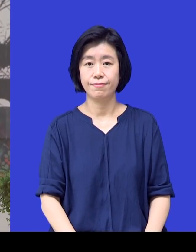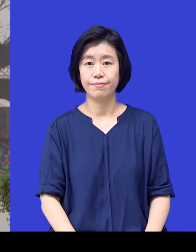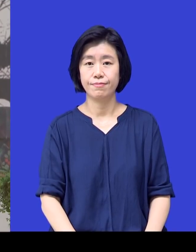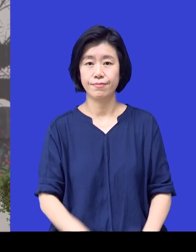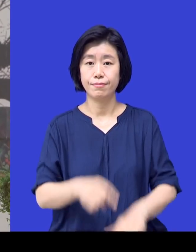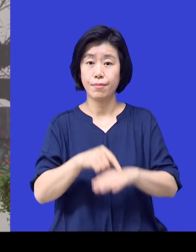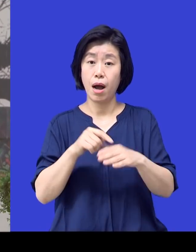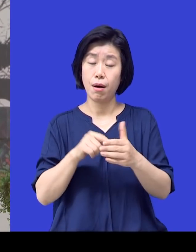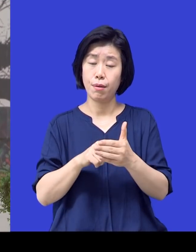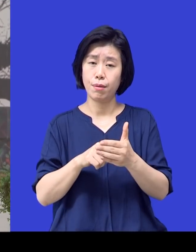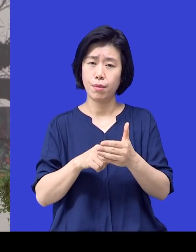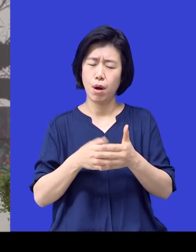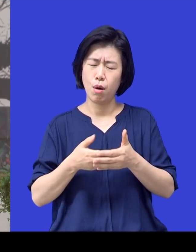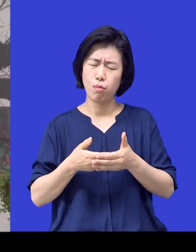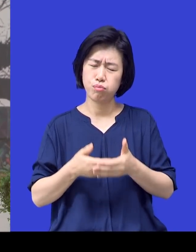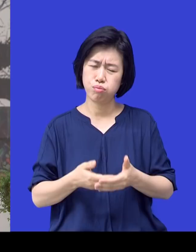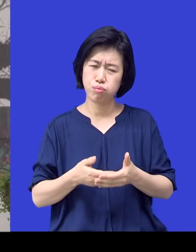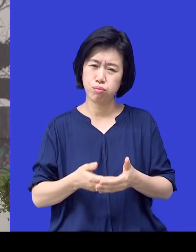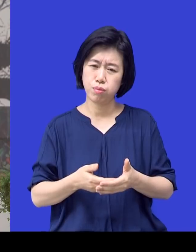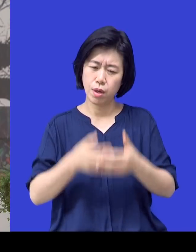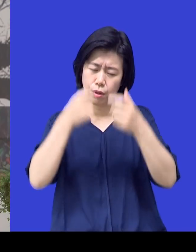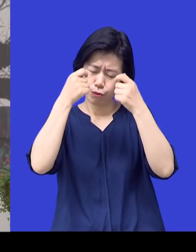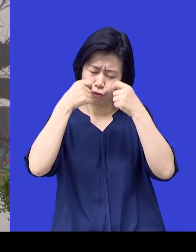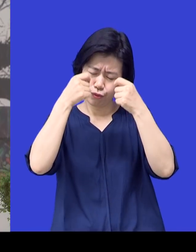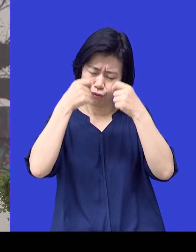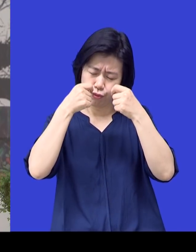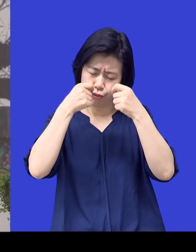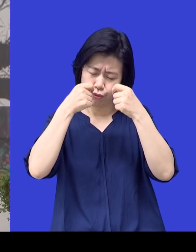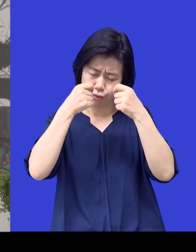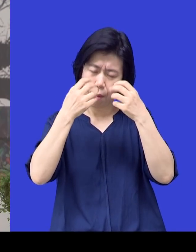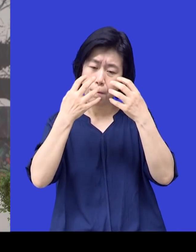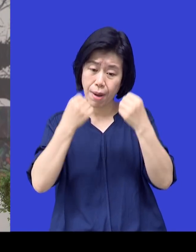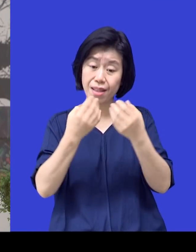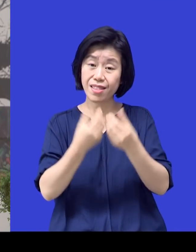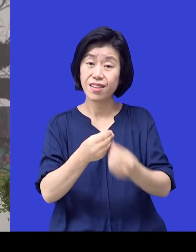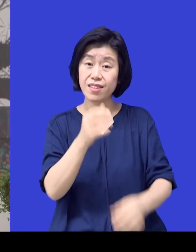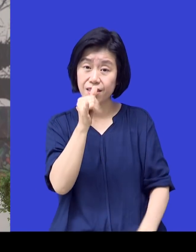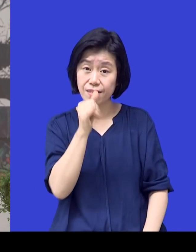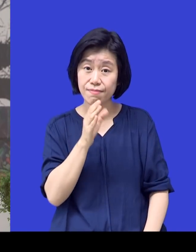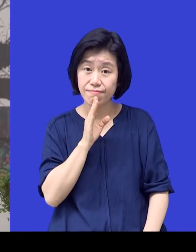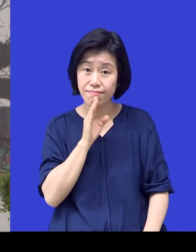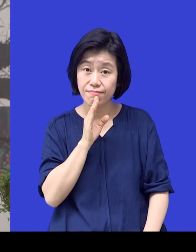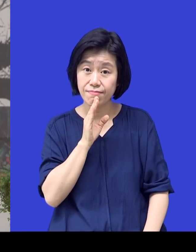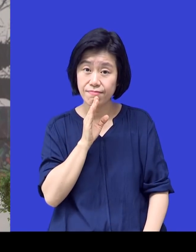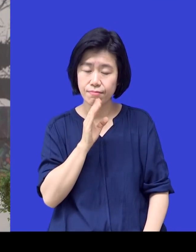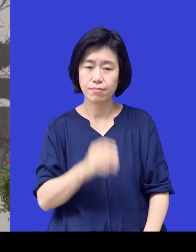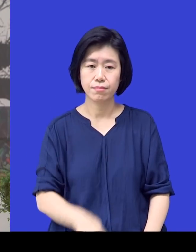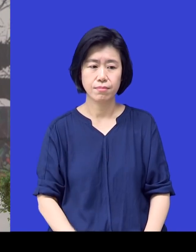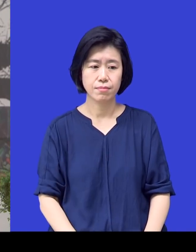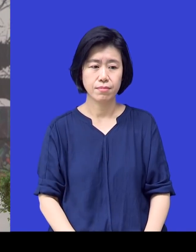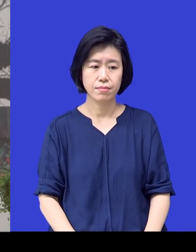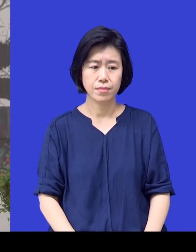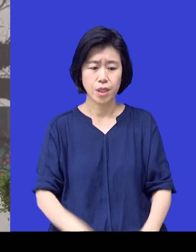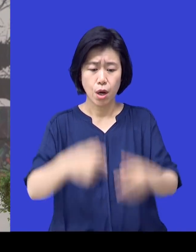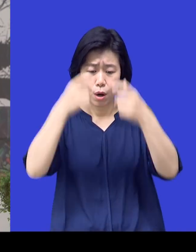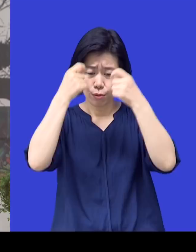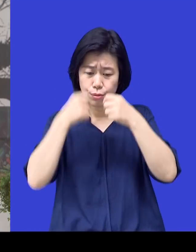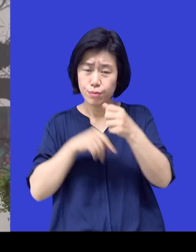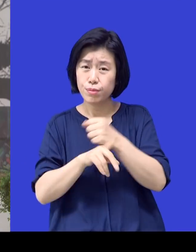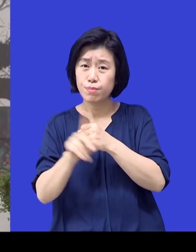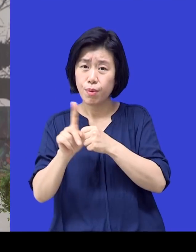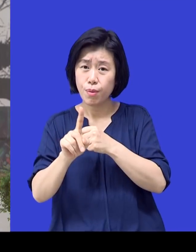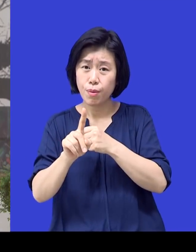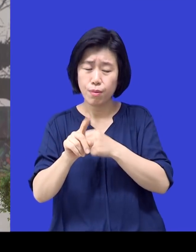마음이 무겁고 굉장히 눈물도 많이 나는 그런 내용들이 많았는데 그 아이들이 불쌍해서가 아니라 네.